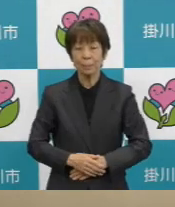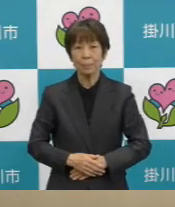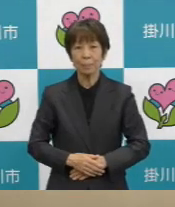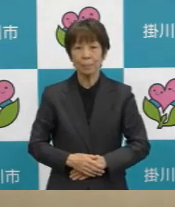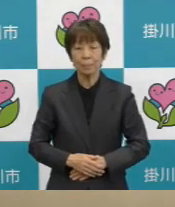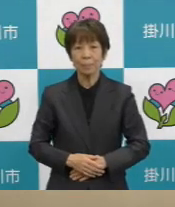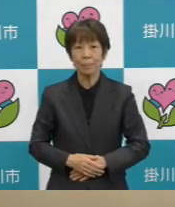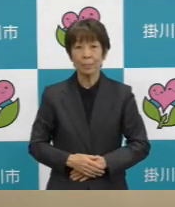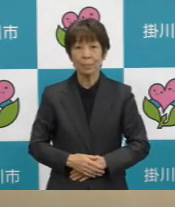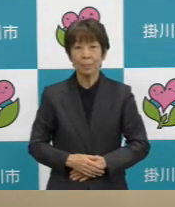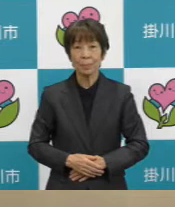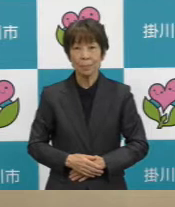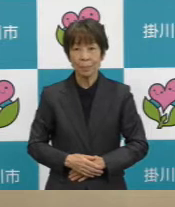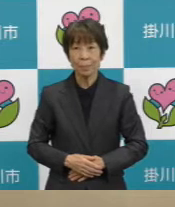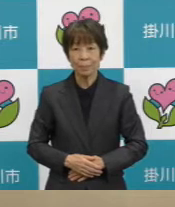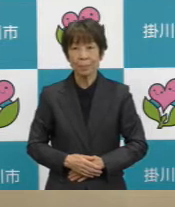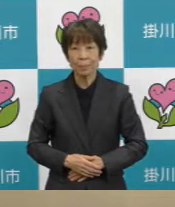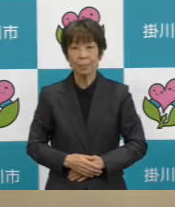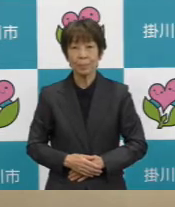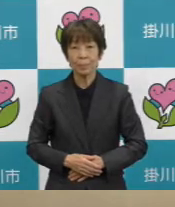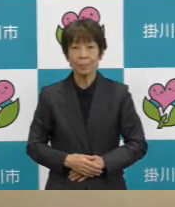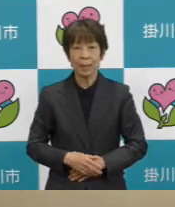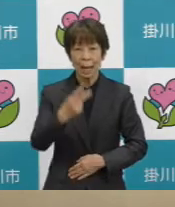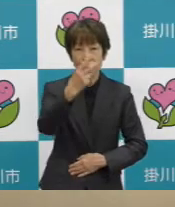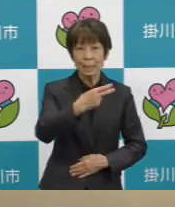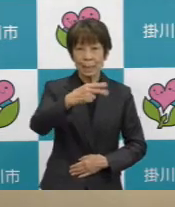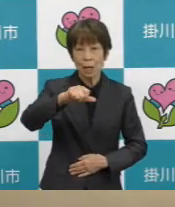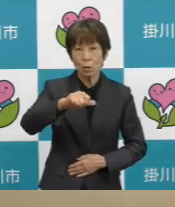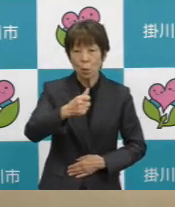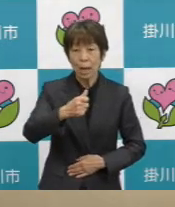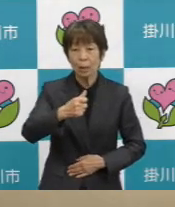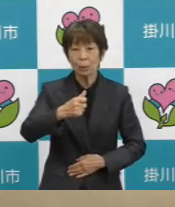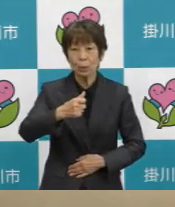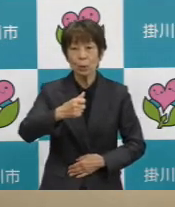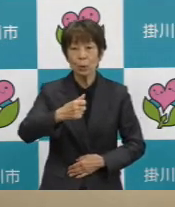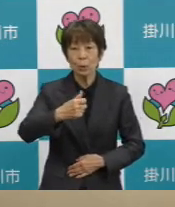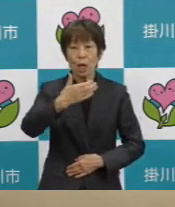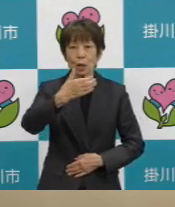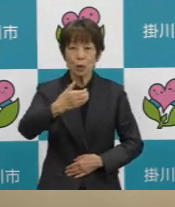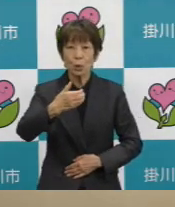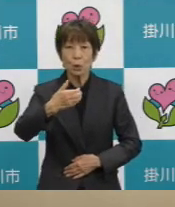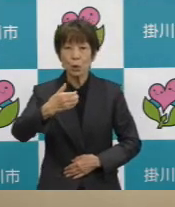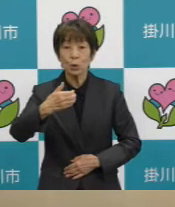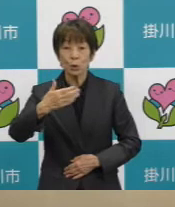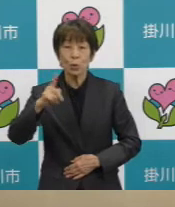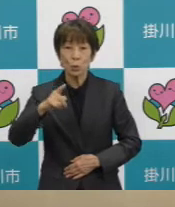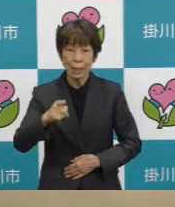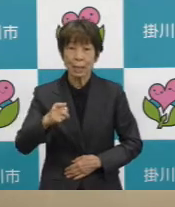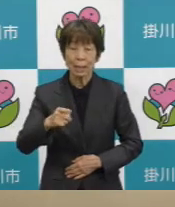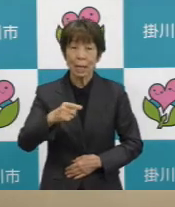初の1に記載の通り、2591人となり、まあ、昨年より